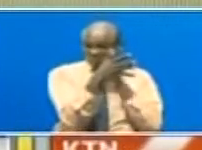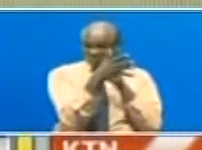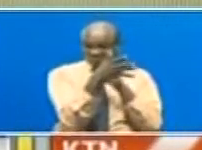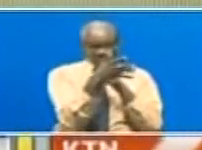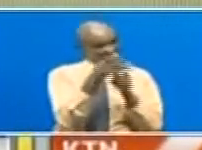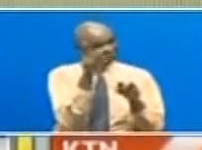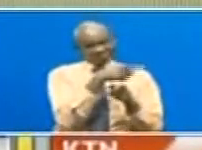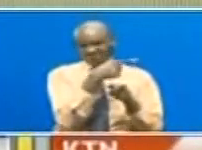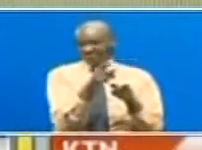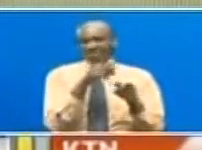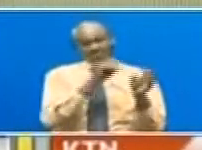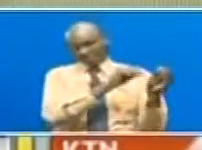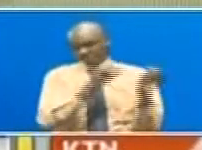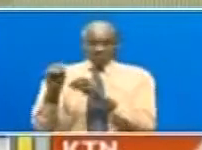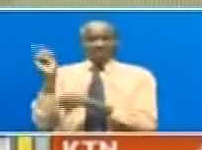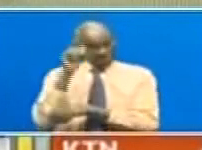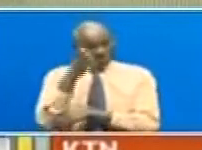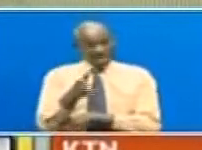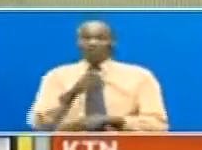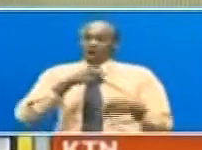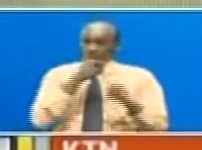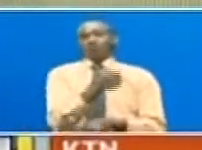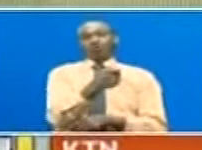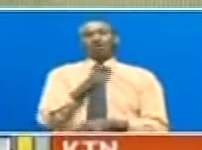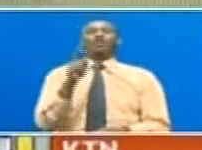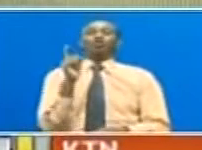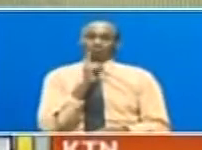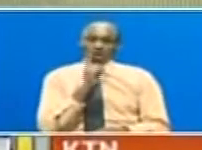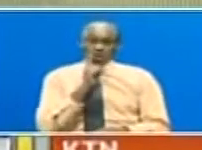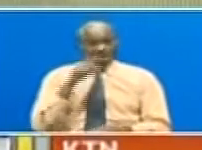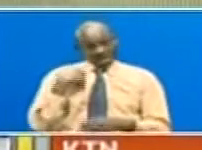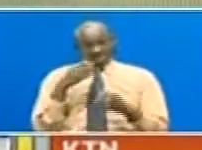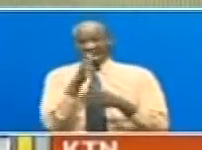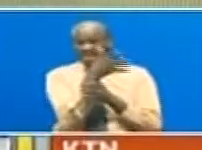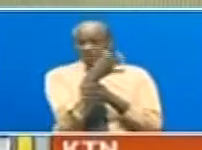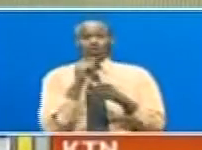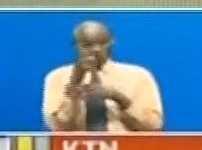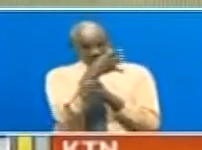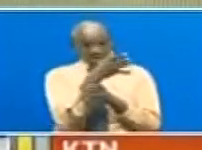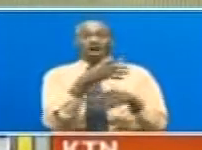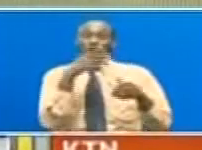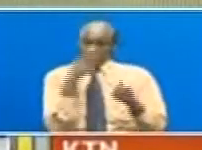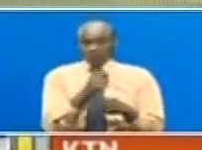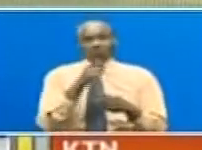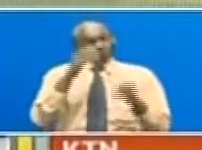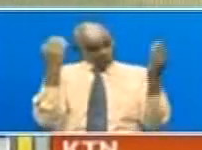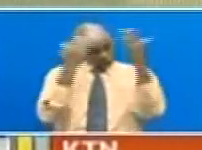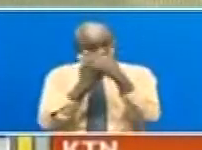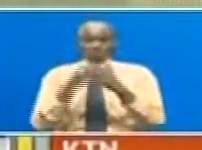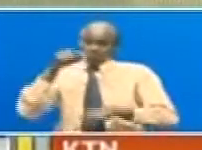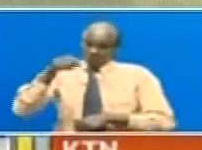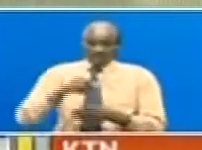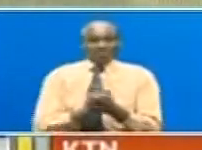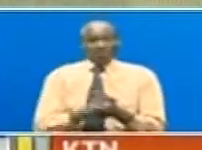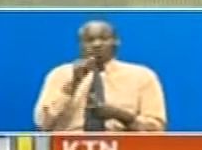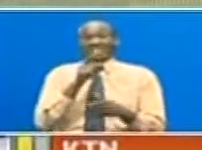wa dijitali jijini Nairobi unakomeshwa, ama mfumo ule wa analogi kumradhi, unakomeshwa usiku wa leo. Hatua